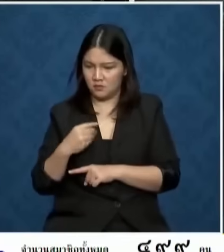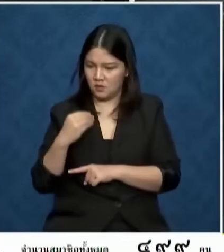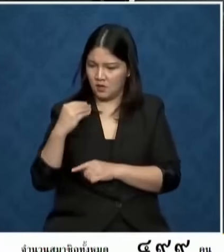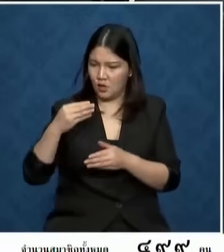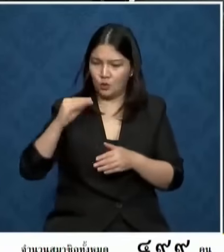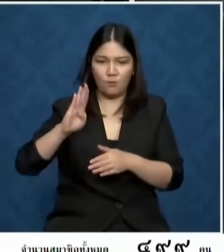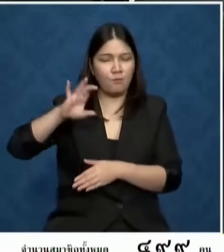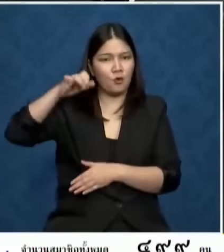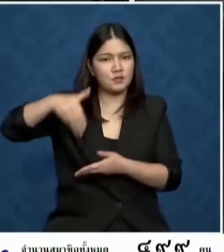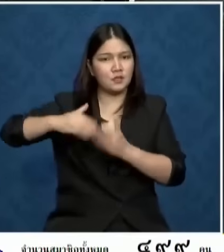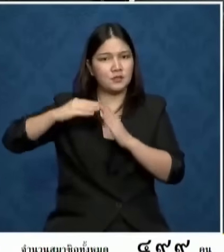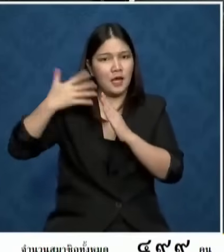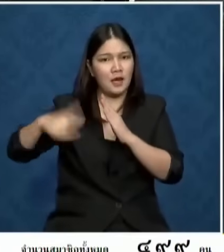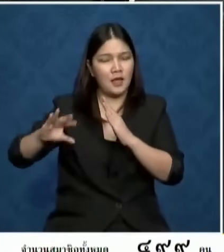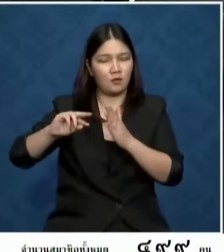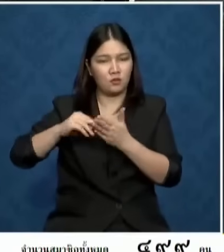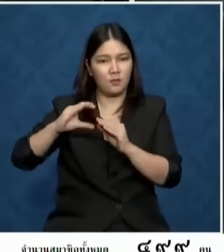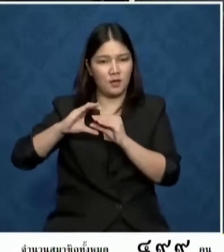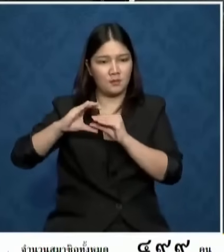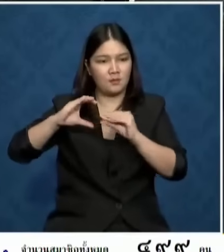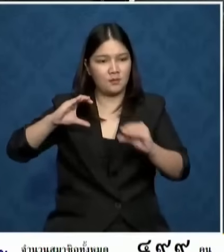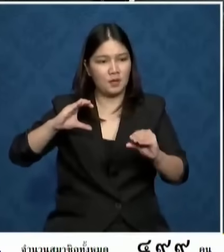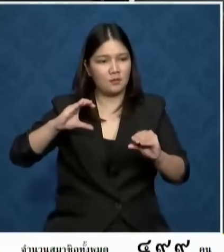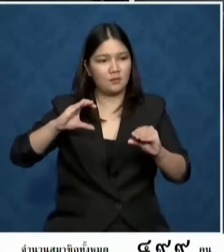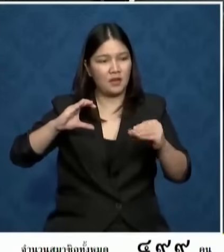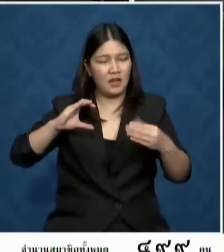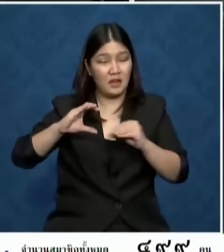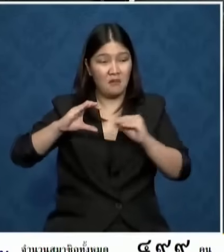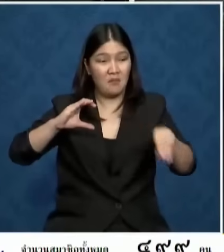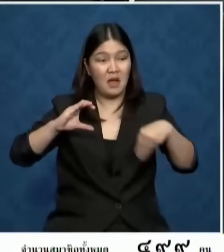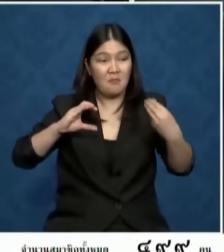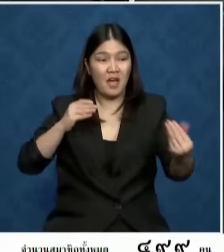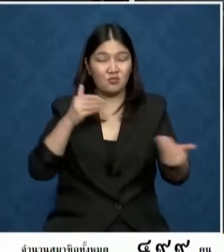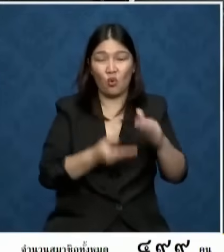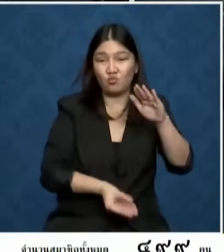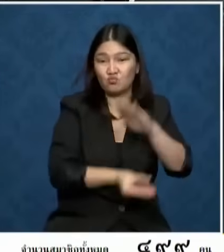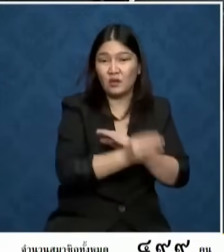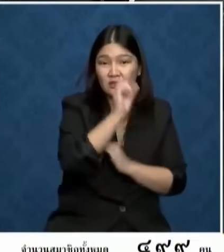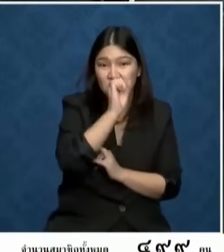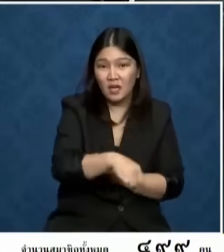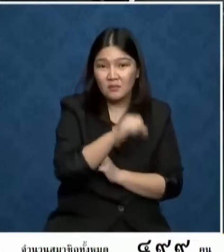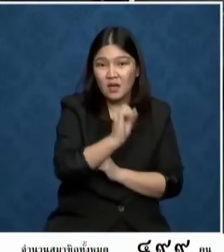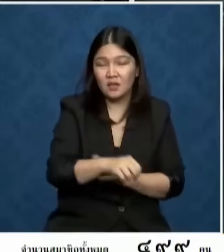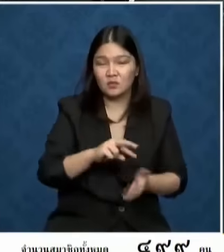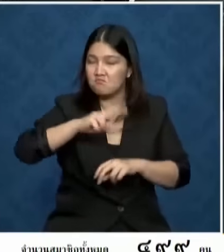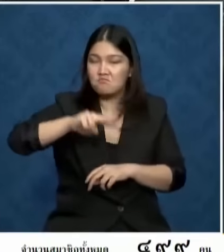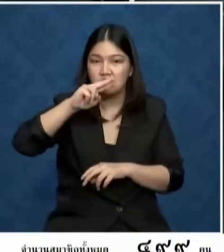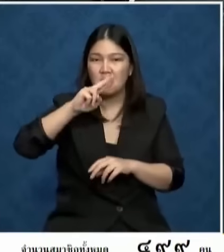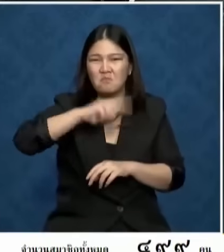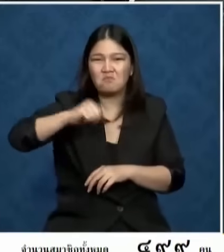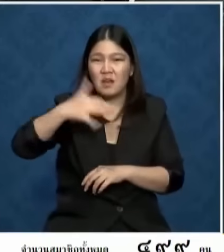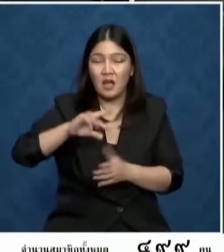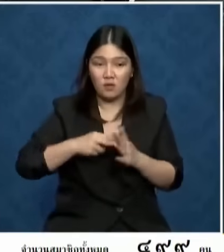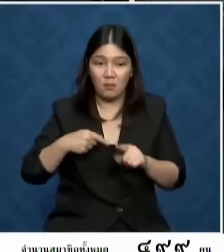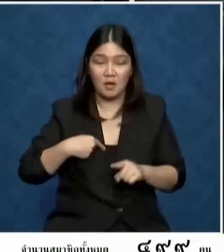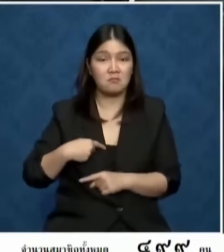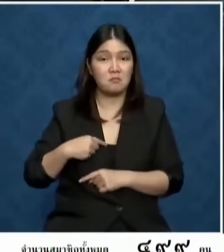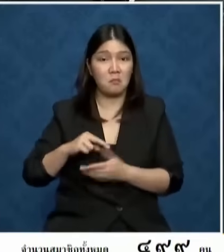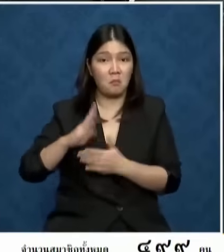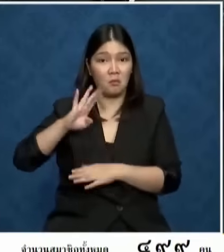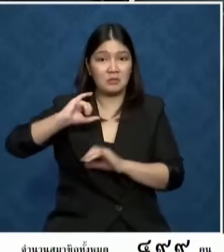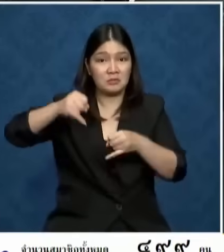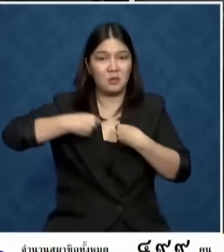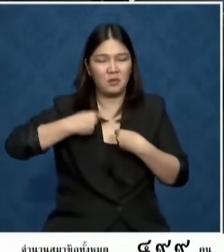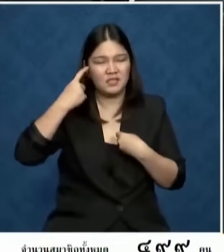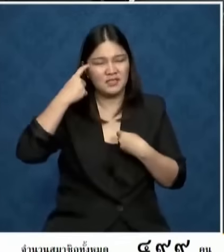ผมนั้นที่ไม่สามารถนำงบประมาณนี้ไปตรวจสอบได้เลยเพื่อมาจ่ายวยหรือมาจ่ายสินบทให้เจ้าพนักงานผมเป็นนักธุรกิจท่านนั้นผมก็